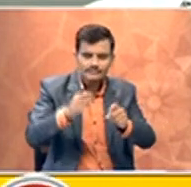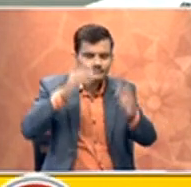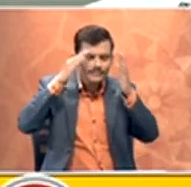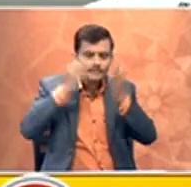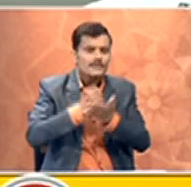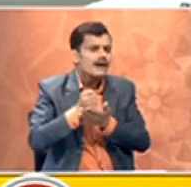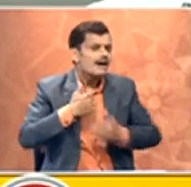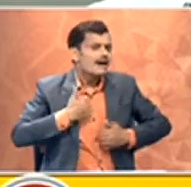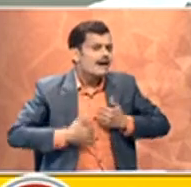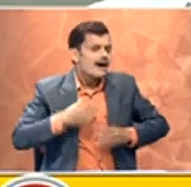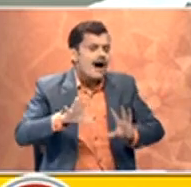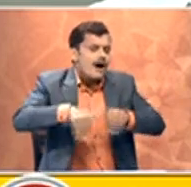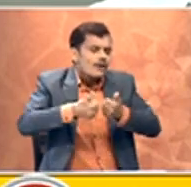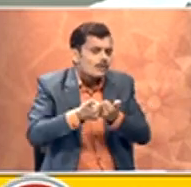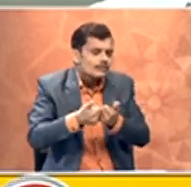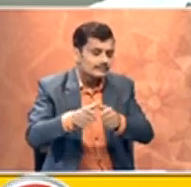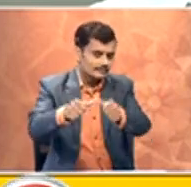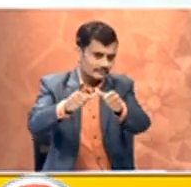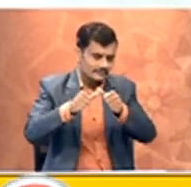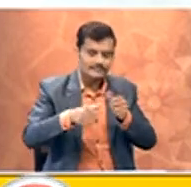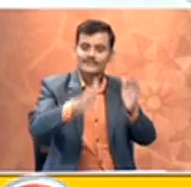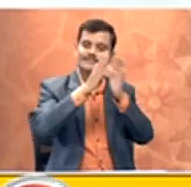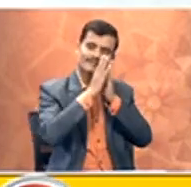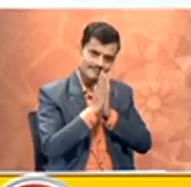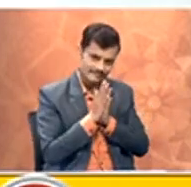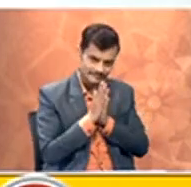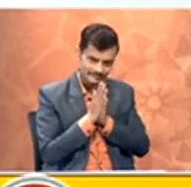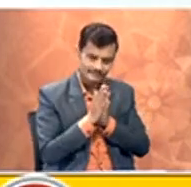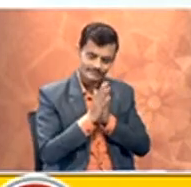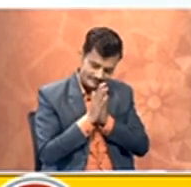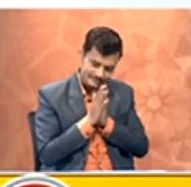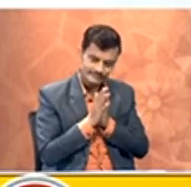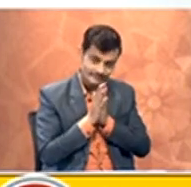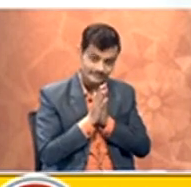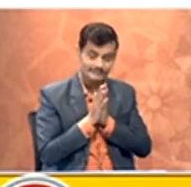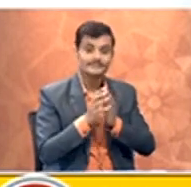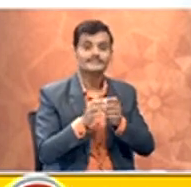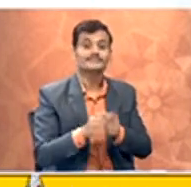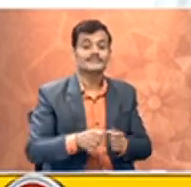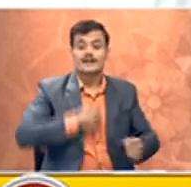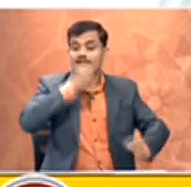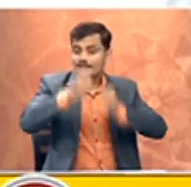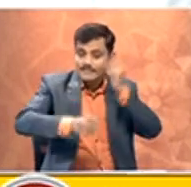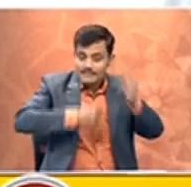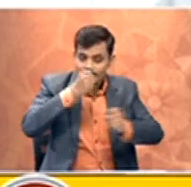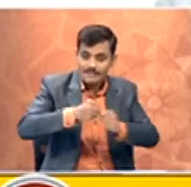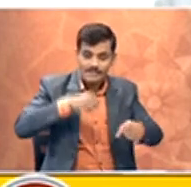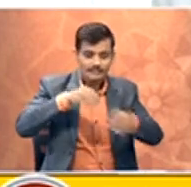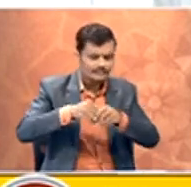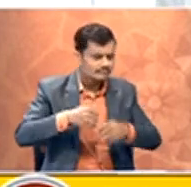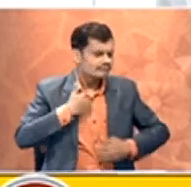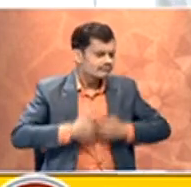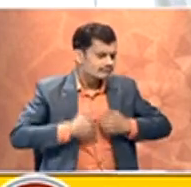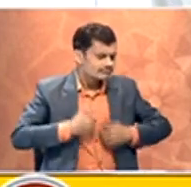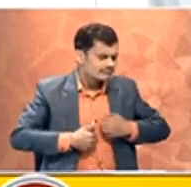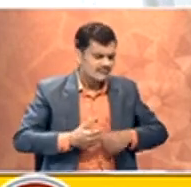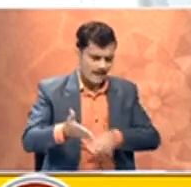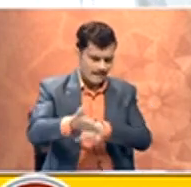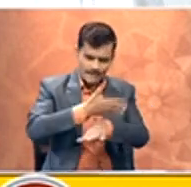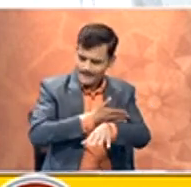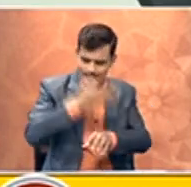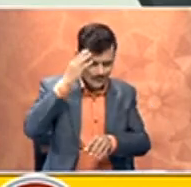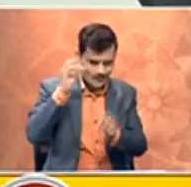रुचि कैसे डेवलप की? जी नमस्कार सर। नमस्कार, नमस्कार। सर एथलेटिक्स के प्रति तो पहले उतनी रुचि नहीं थी, पहले